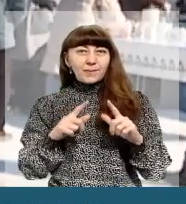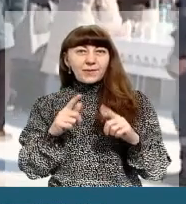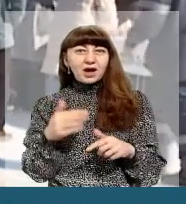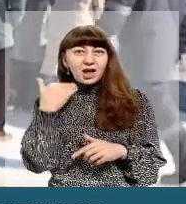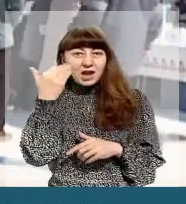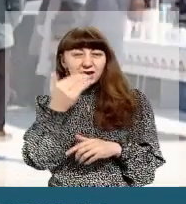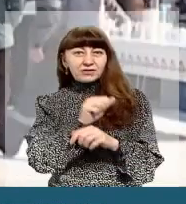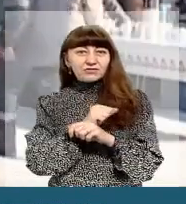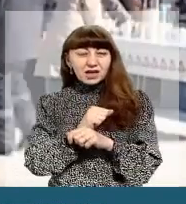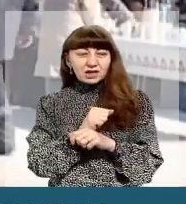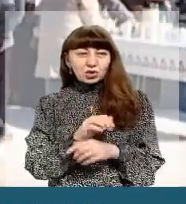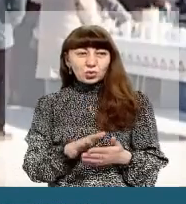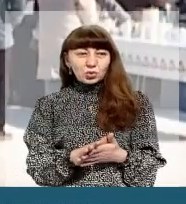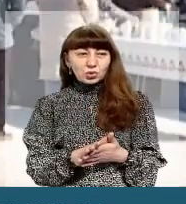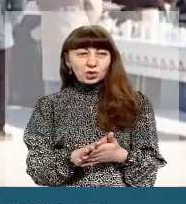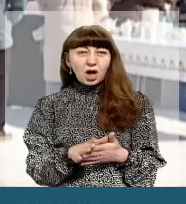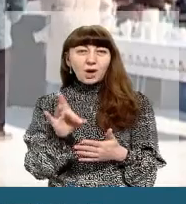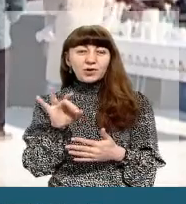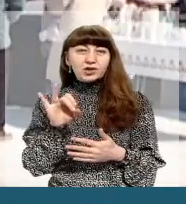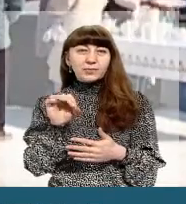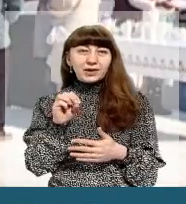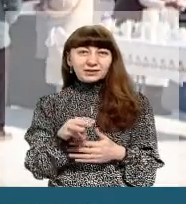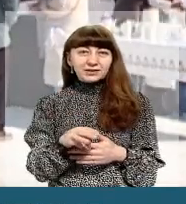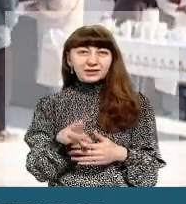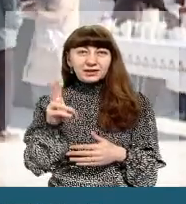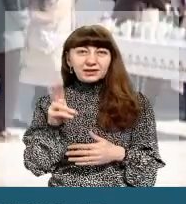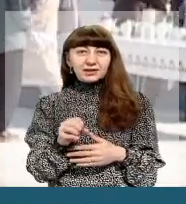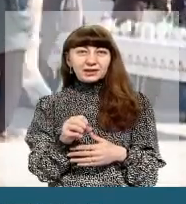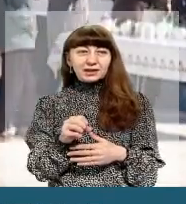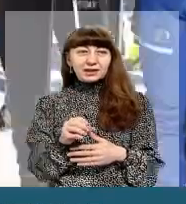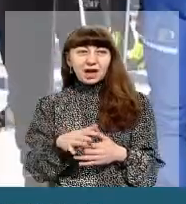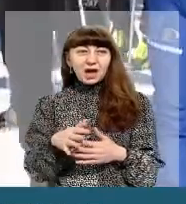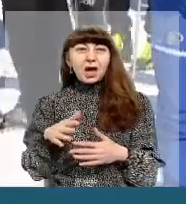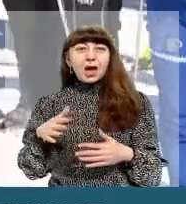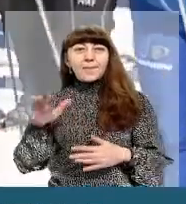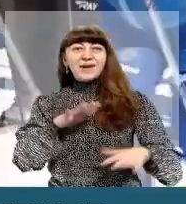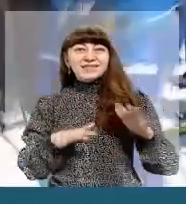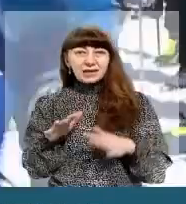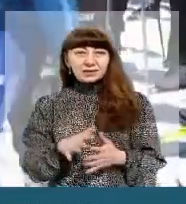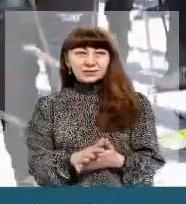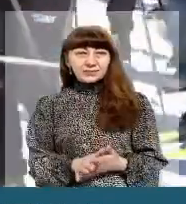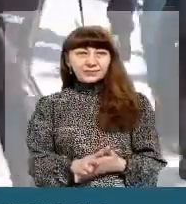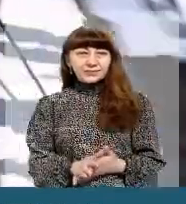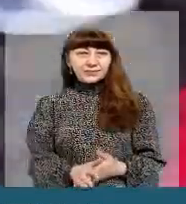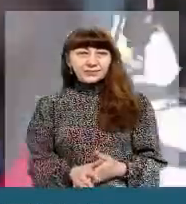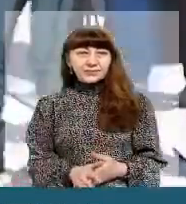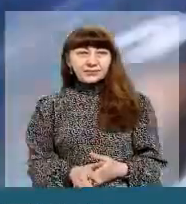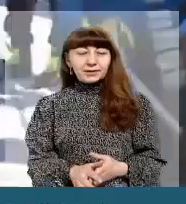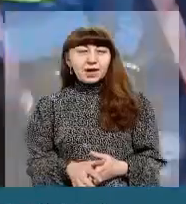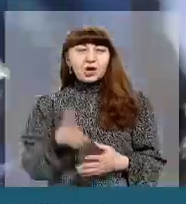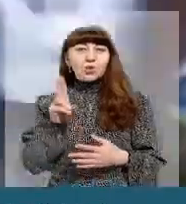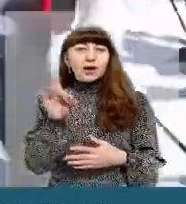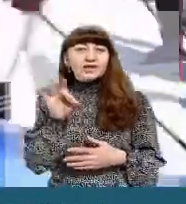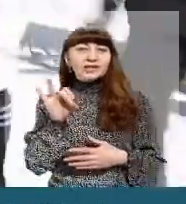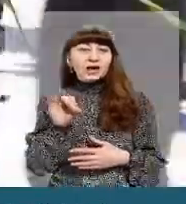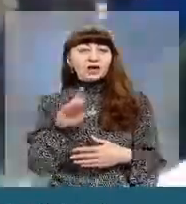летний период, в каникулы, абонемента на посещение плавательного бассейна. Кумар Аксакалов также принял участие в массовом